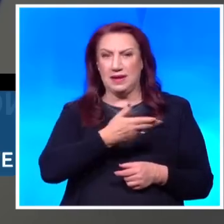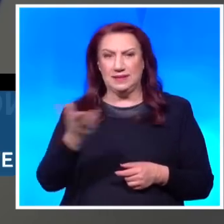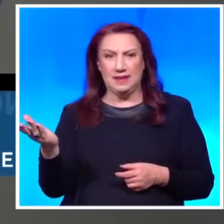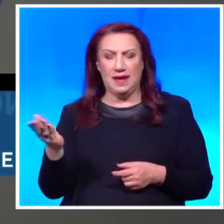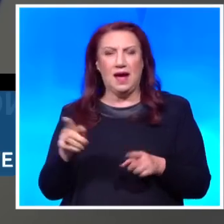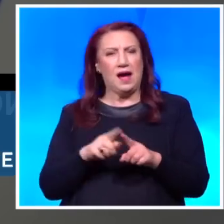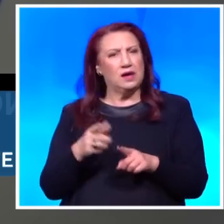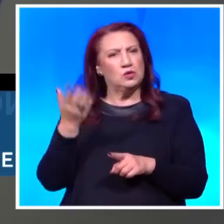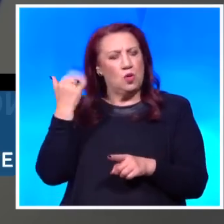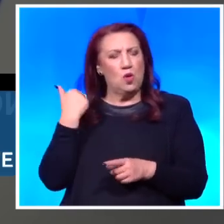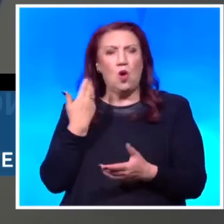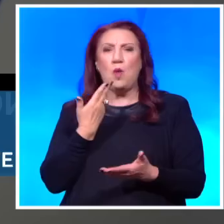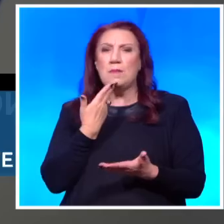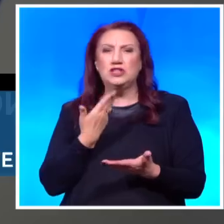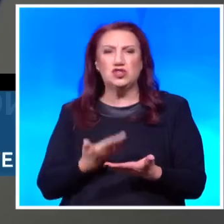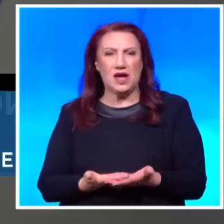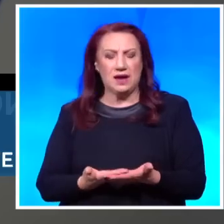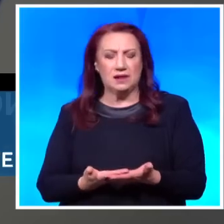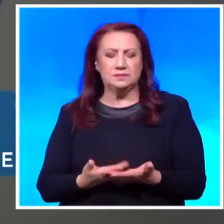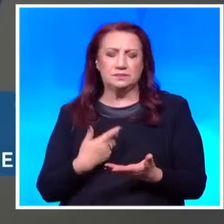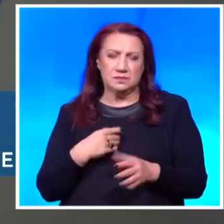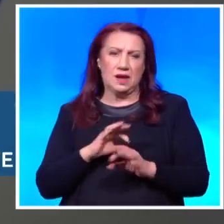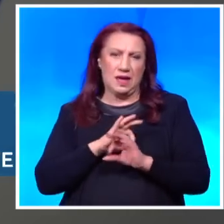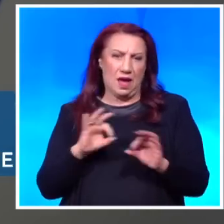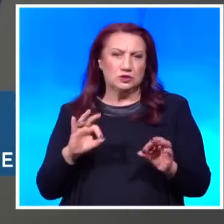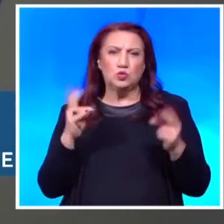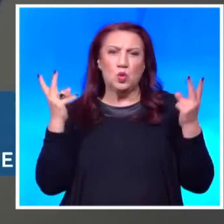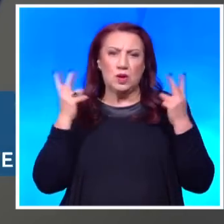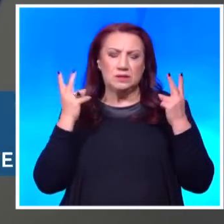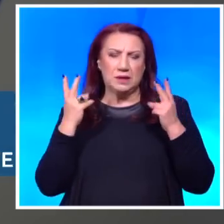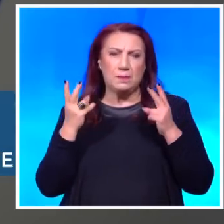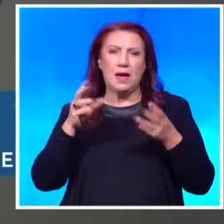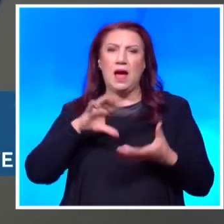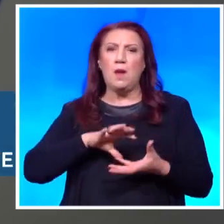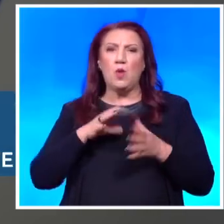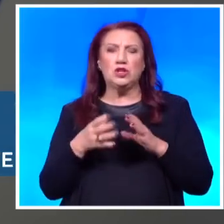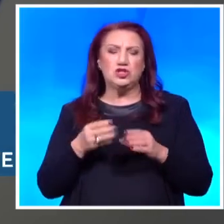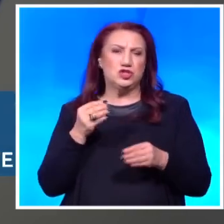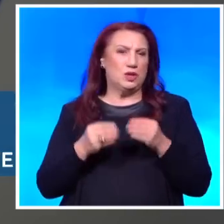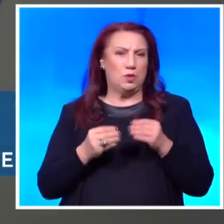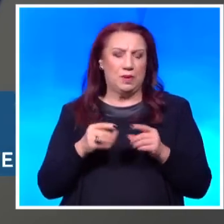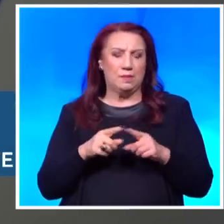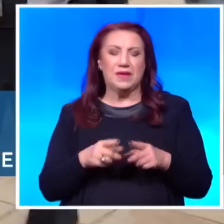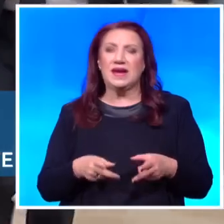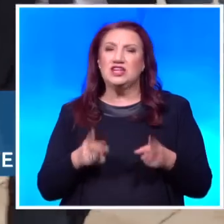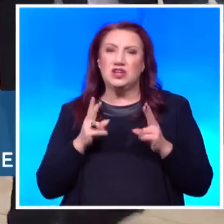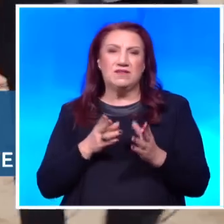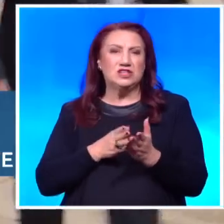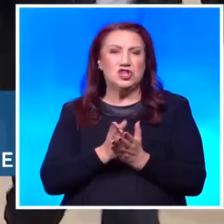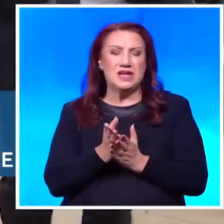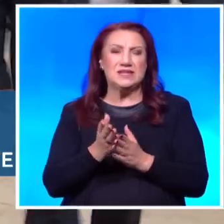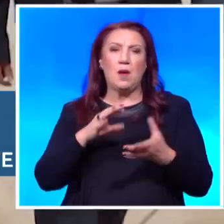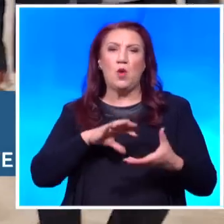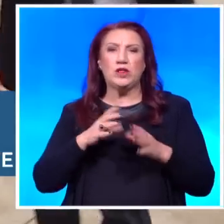както обещах, с ясното разбиране, че политическите проблеми се решават с политически средства. На